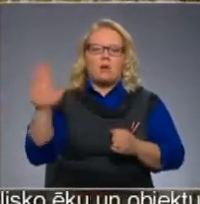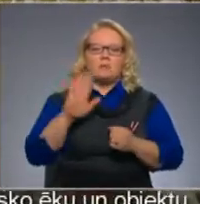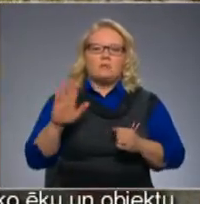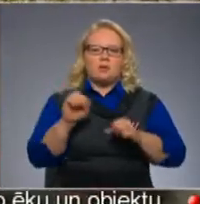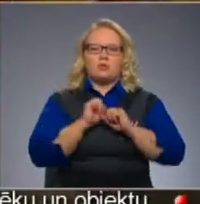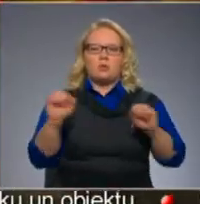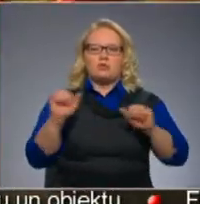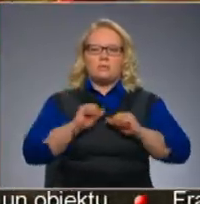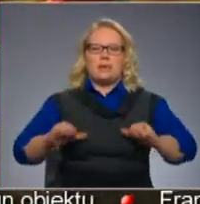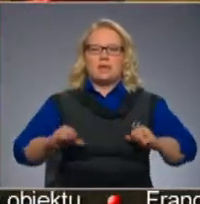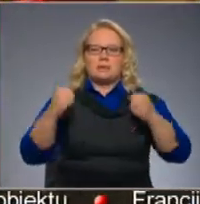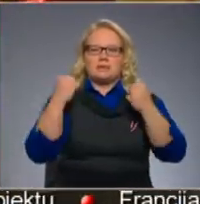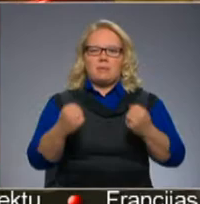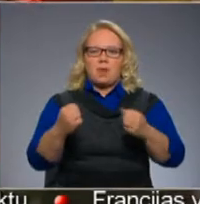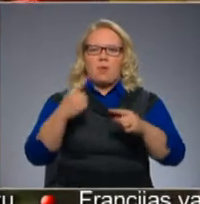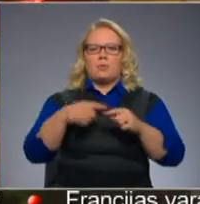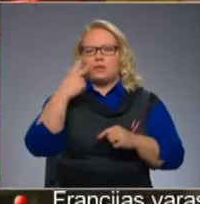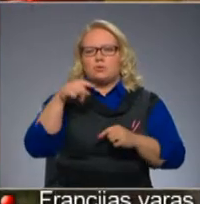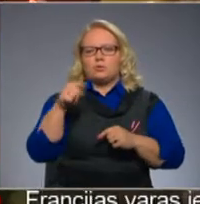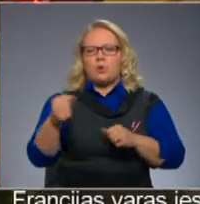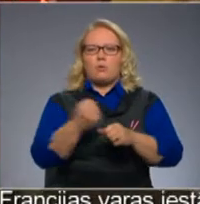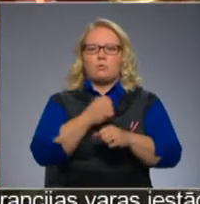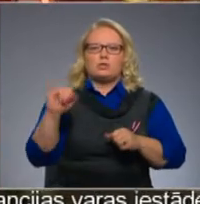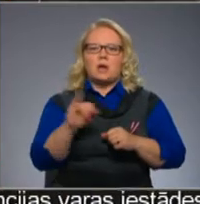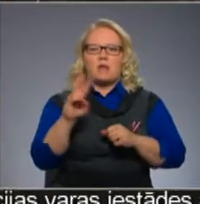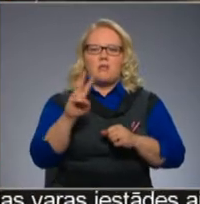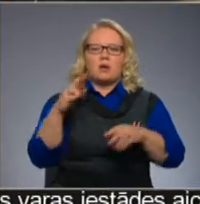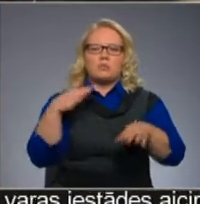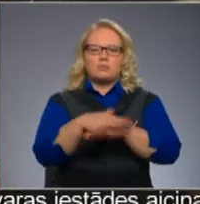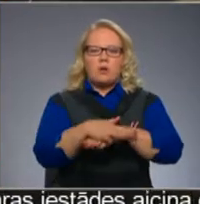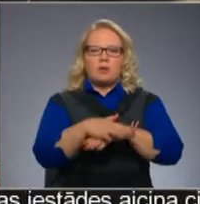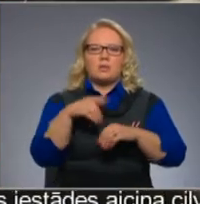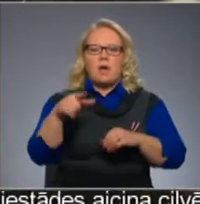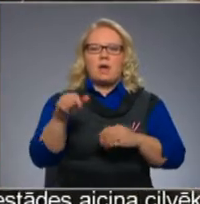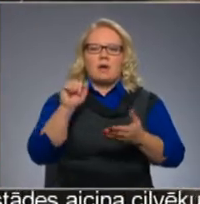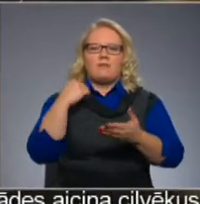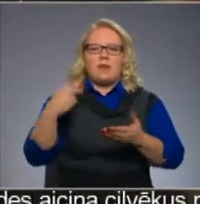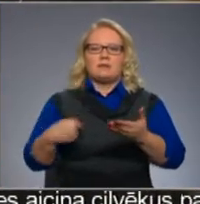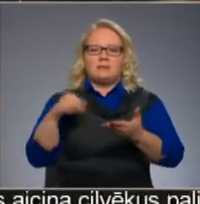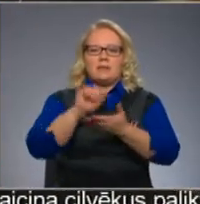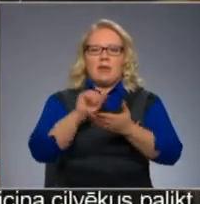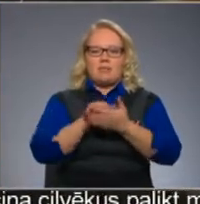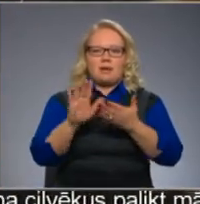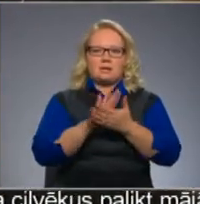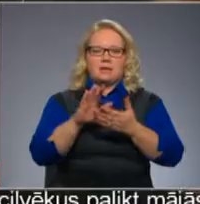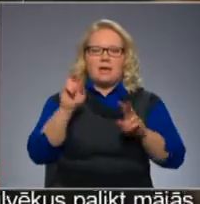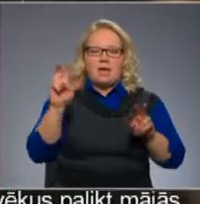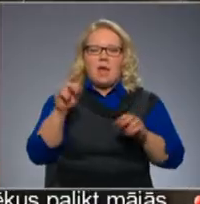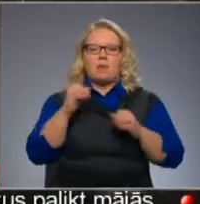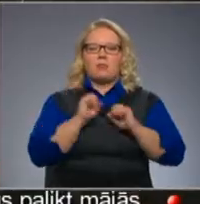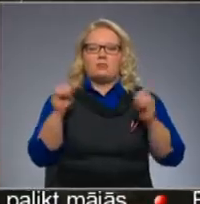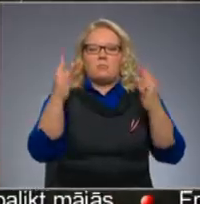dienestu stiprināšanai, jo neskatoties uz to, ka kopš janvāra uzbrukuma Charlie Hebdo redakcijai, drošības pasākumi Parīzē tika